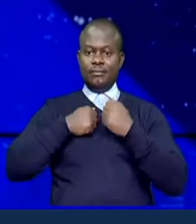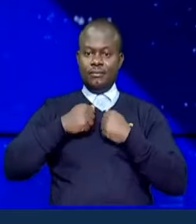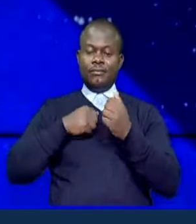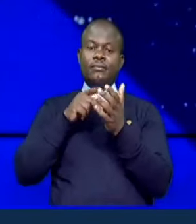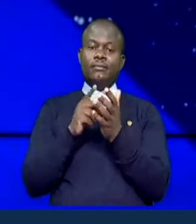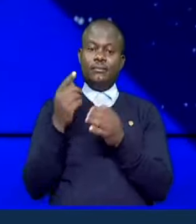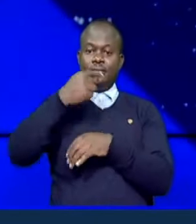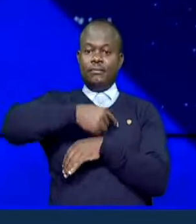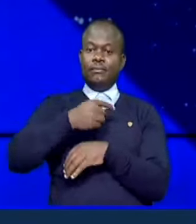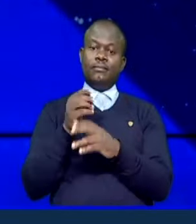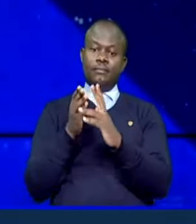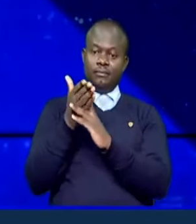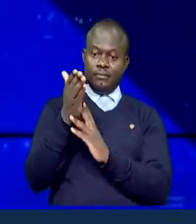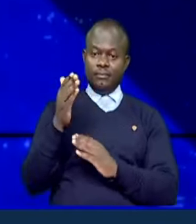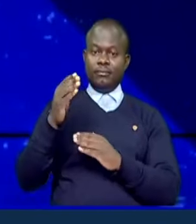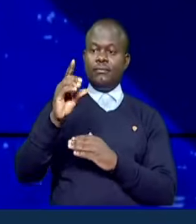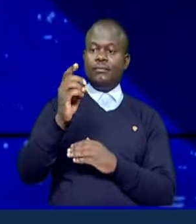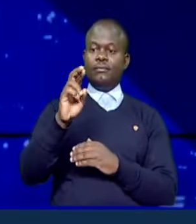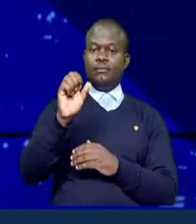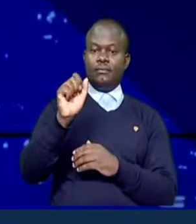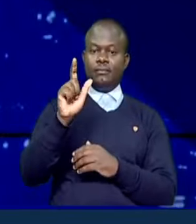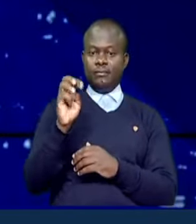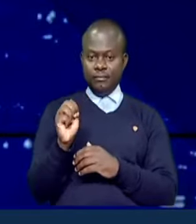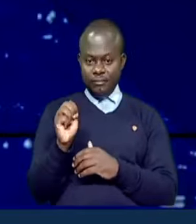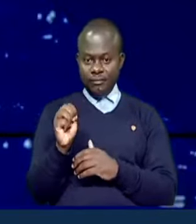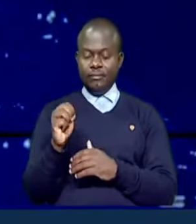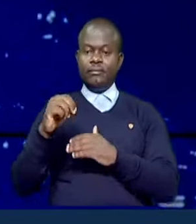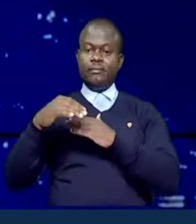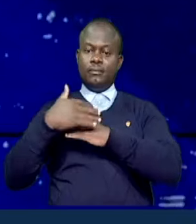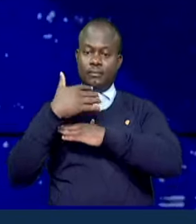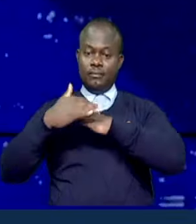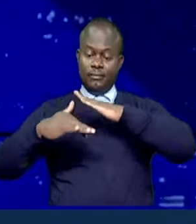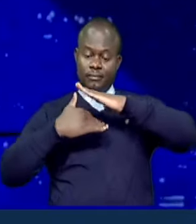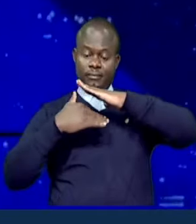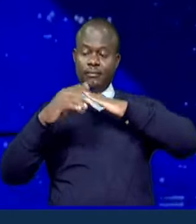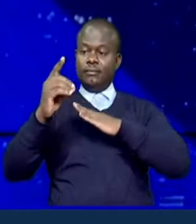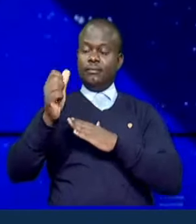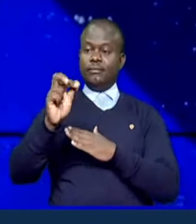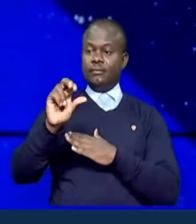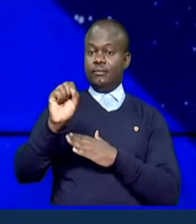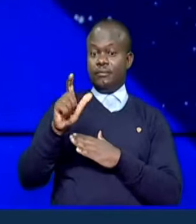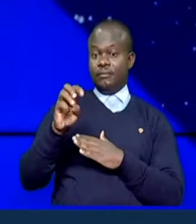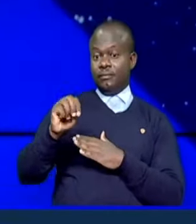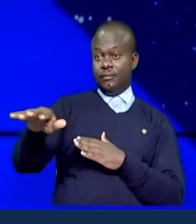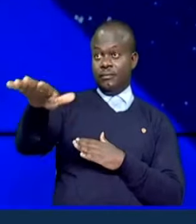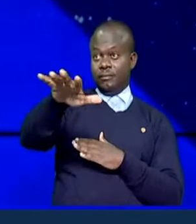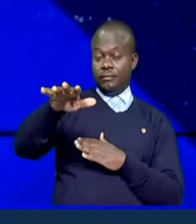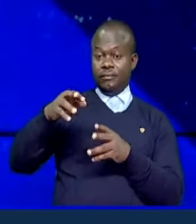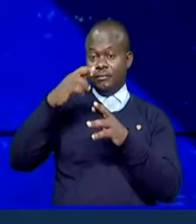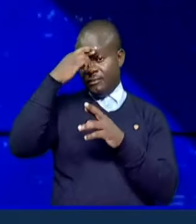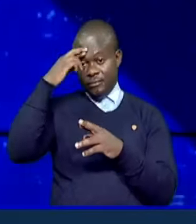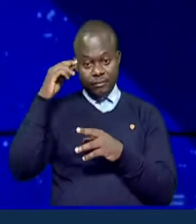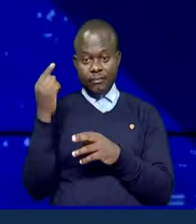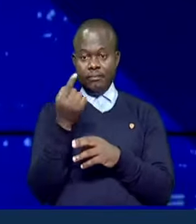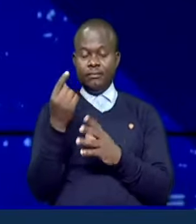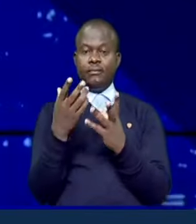uyu munsi tuvugana binyura ku cyambu cya Dar es Salaam. Icyambu cya Dar es Salaam bivuze ngo impamvu ni iyihe? Ni wo muhora